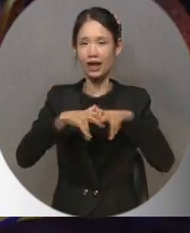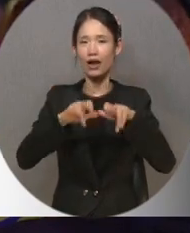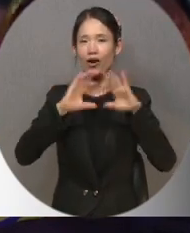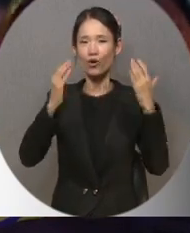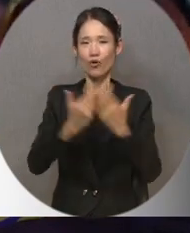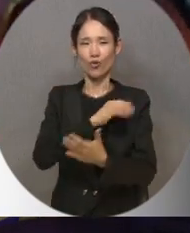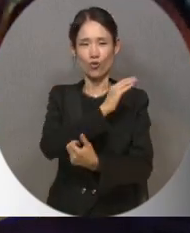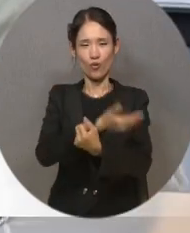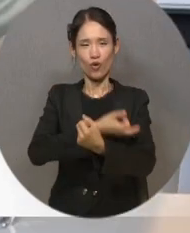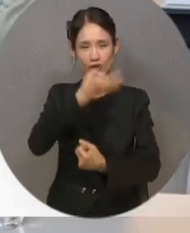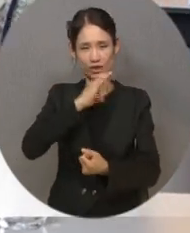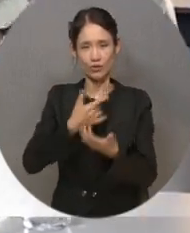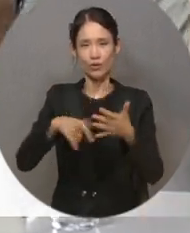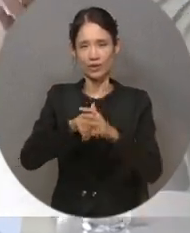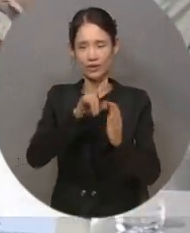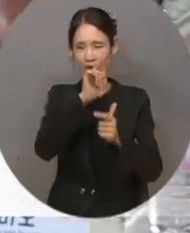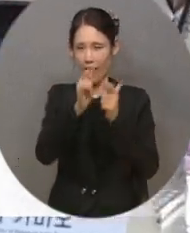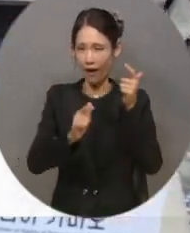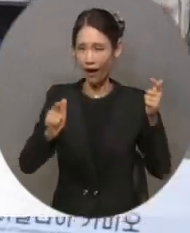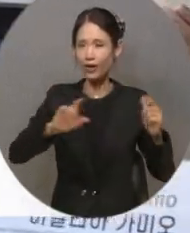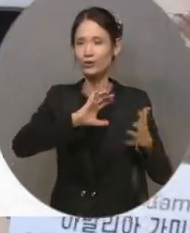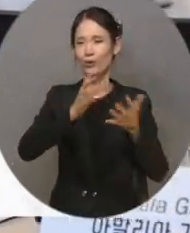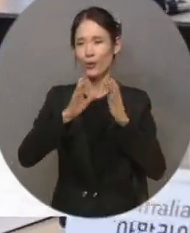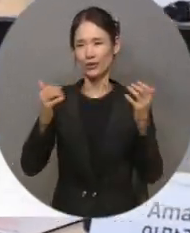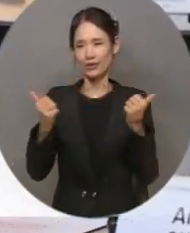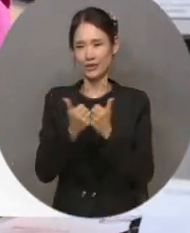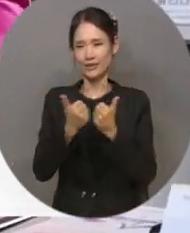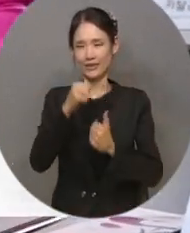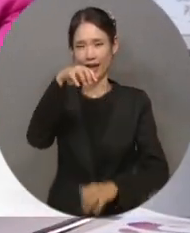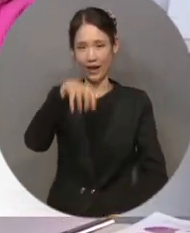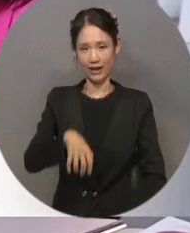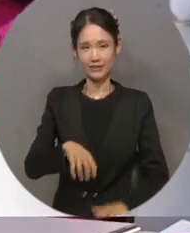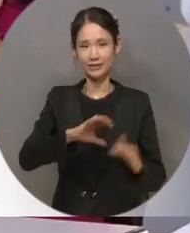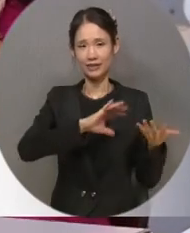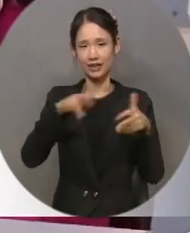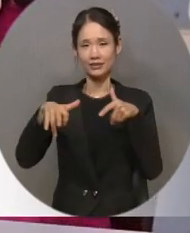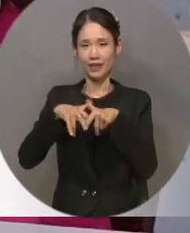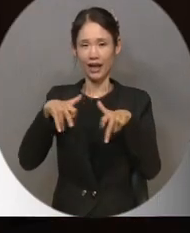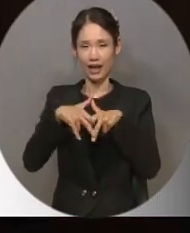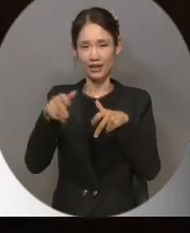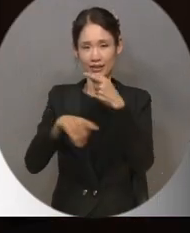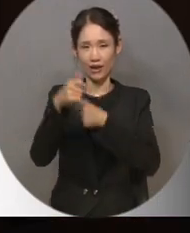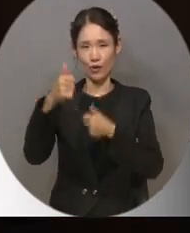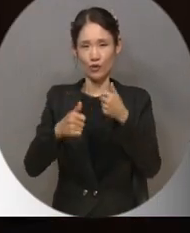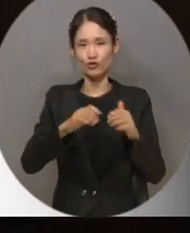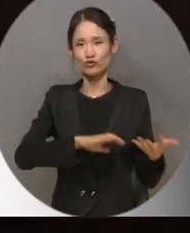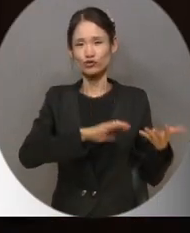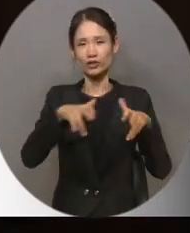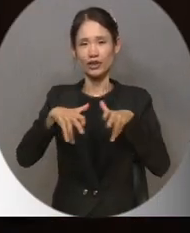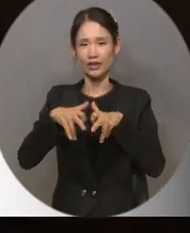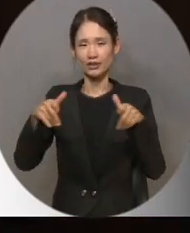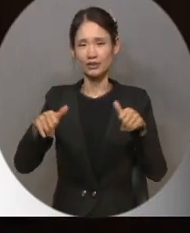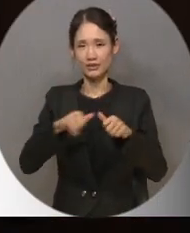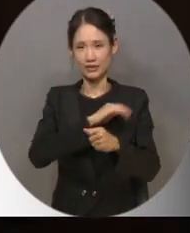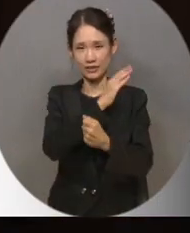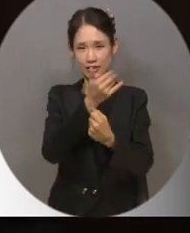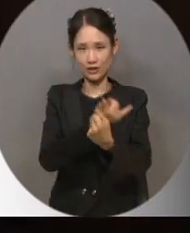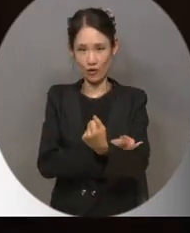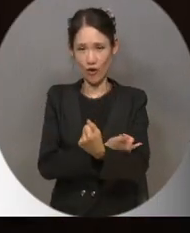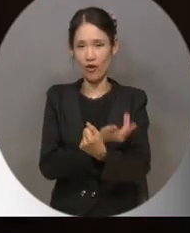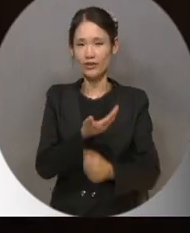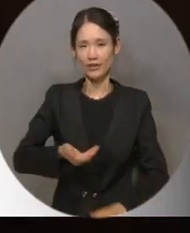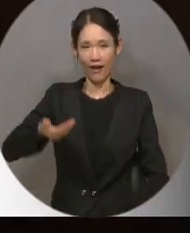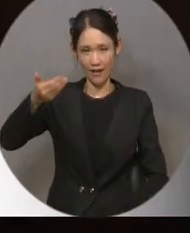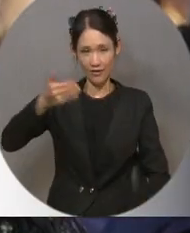다양한 논의의 장으로 꾸며졌습니다 세계 장애인 대회는 국제 장애인연맹에서 장애인 인권향상